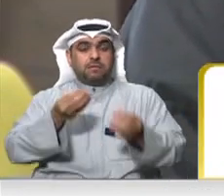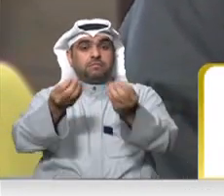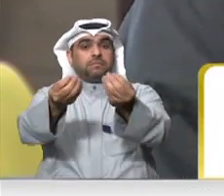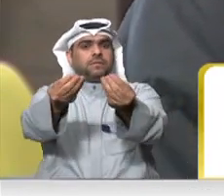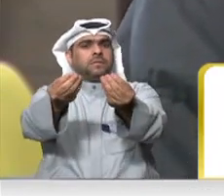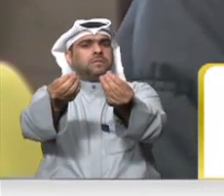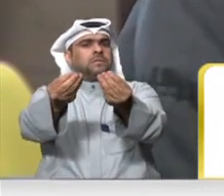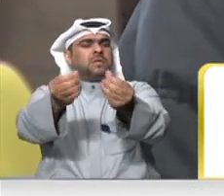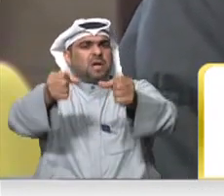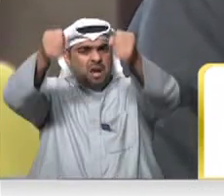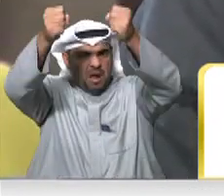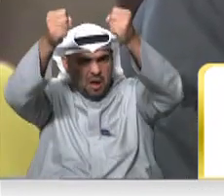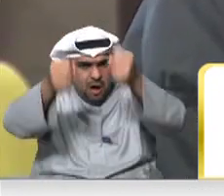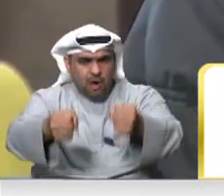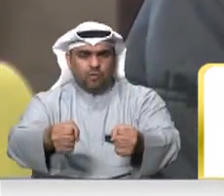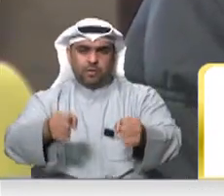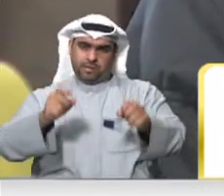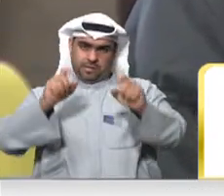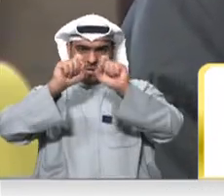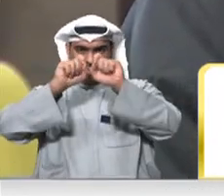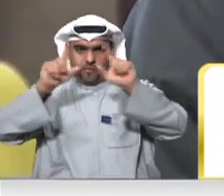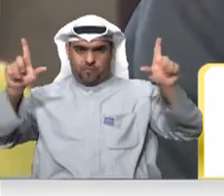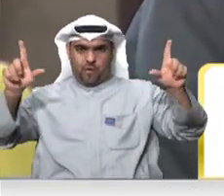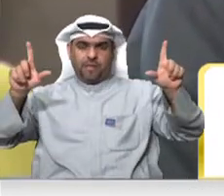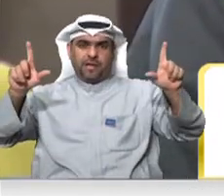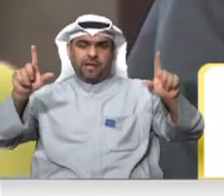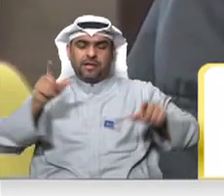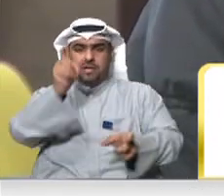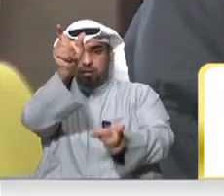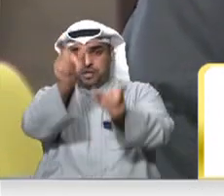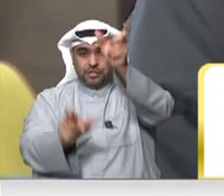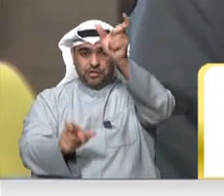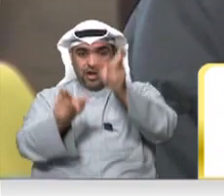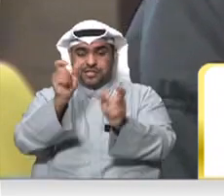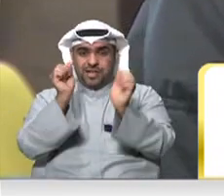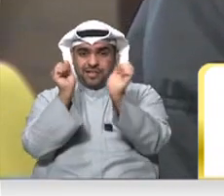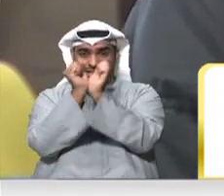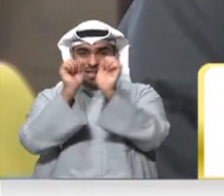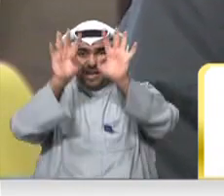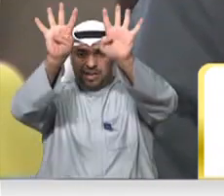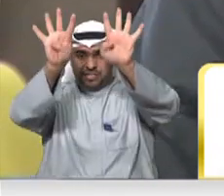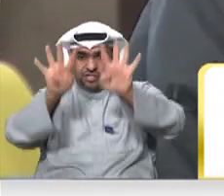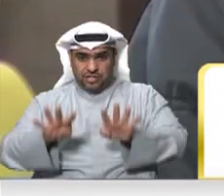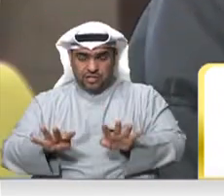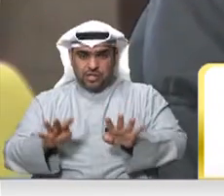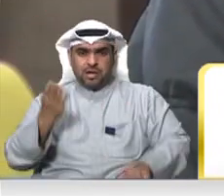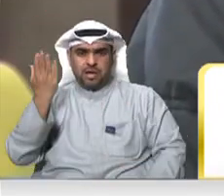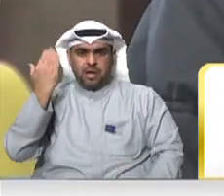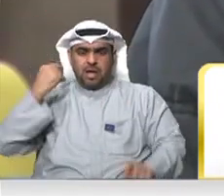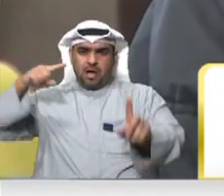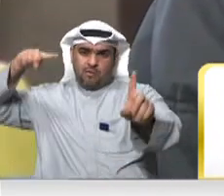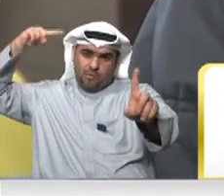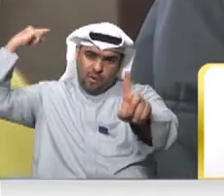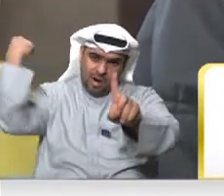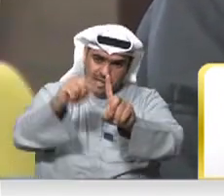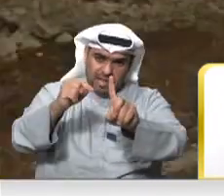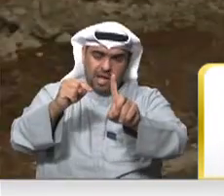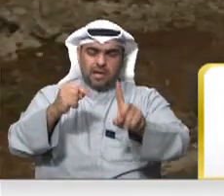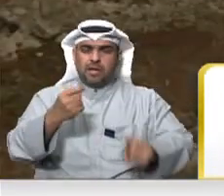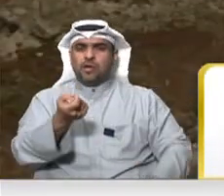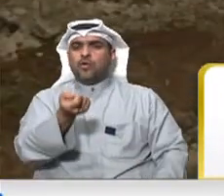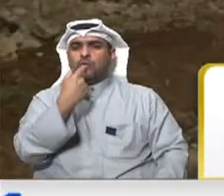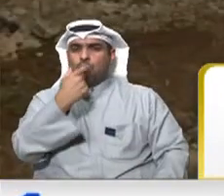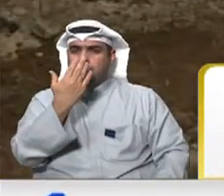من خلال أولا التنكيل بالأسرى وتعذيبهم جسديا والضرب المبرح وما إلى غير